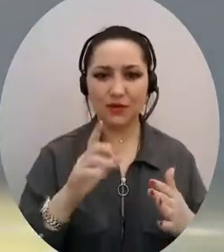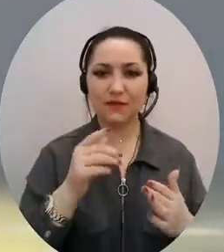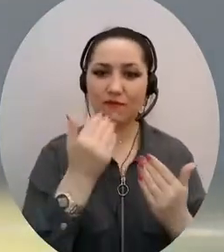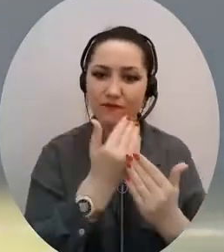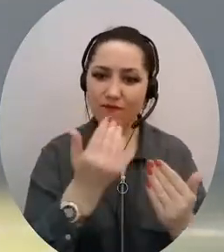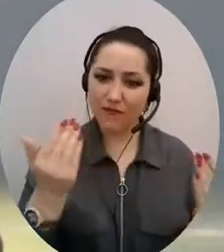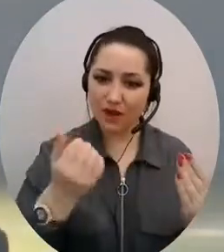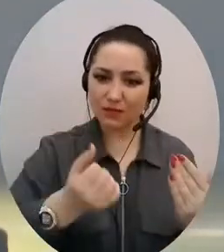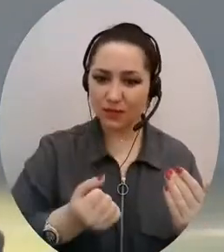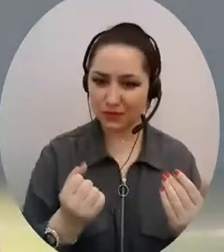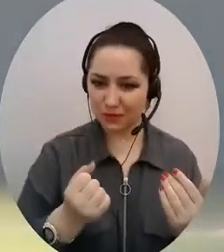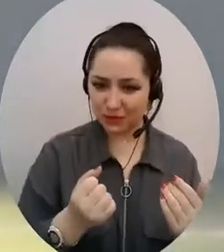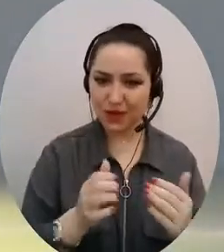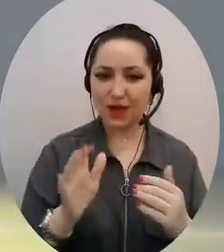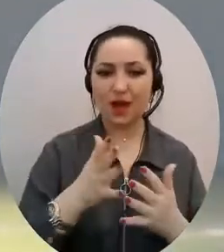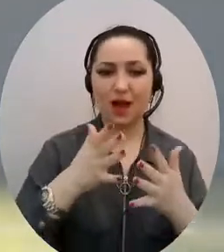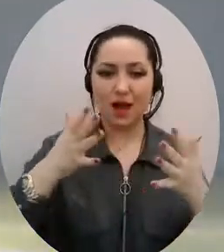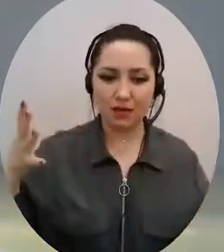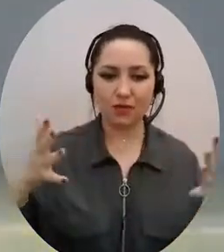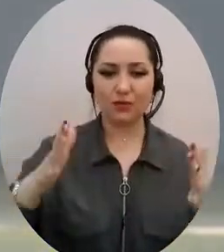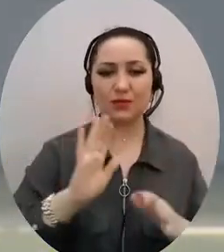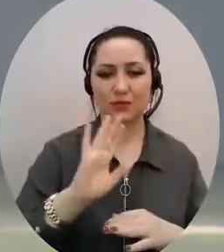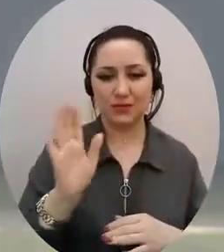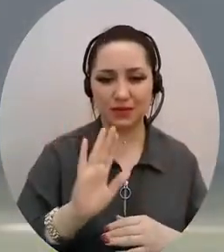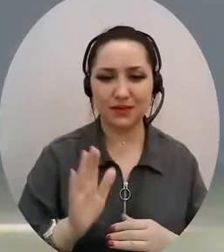друзья. Огромный привет!